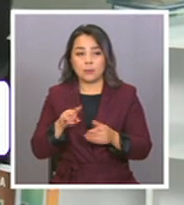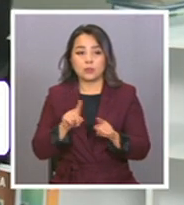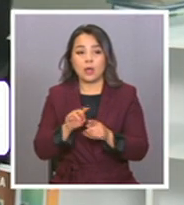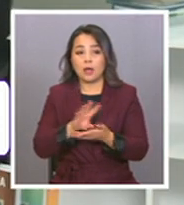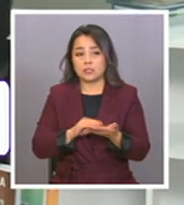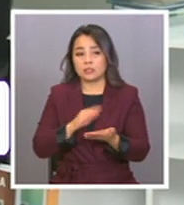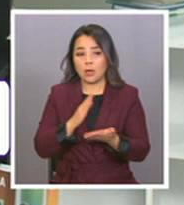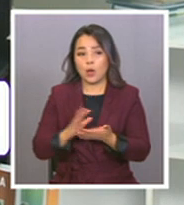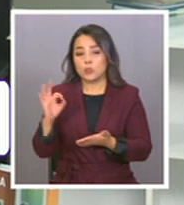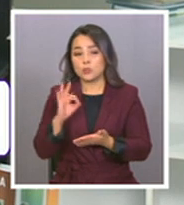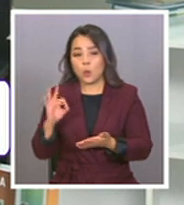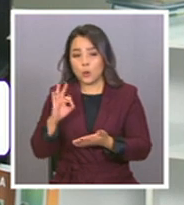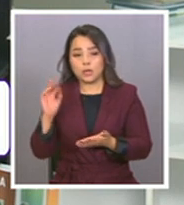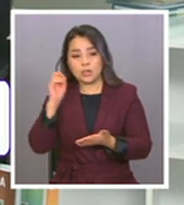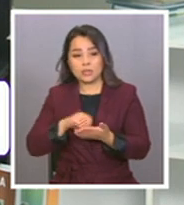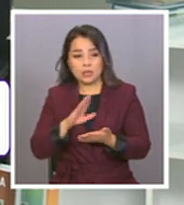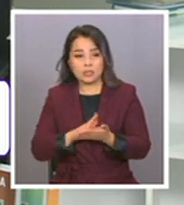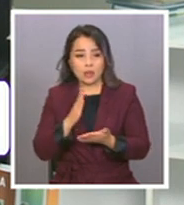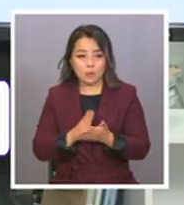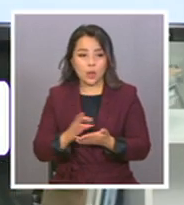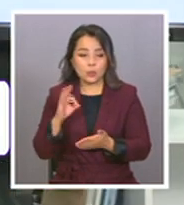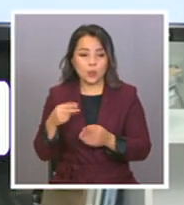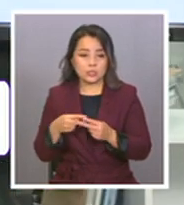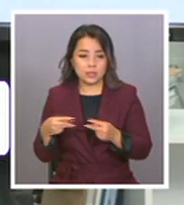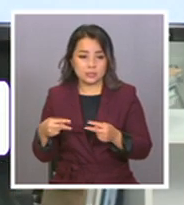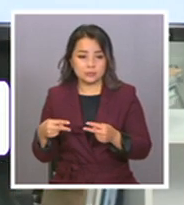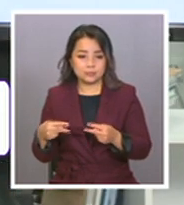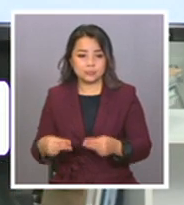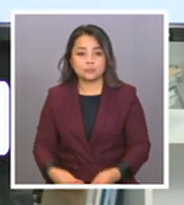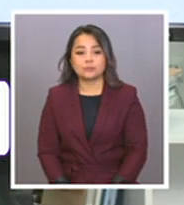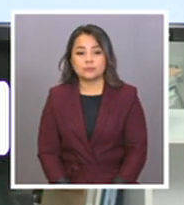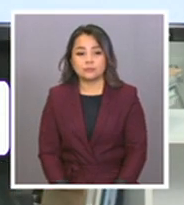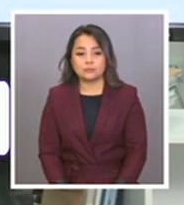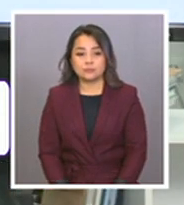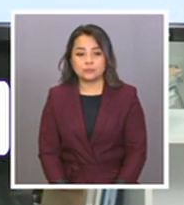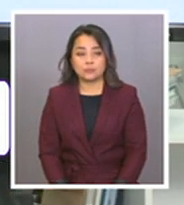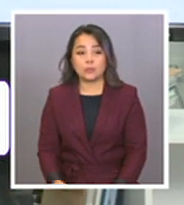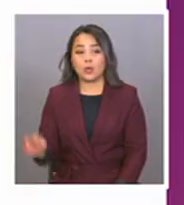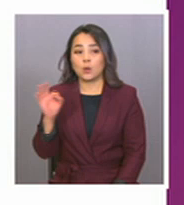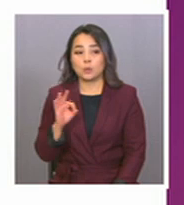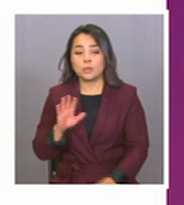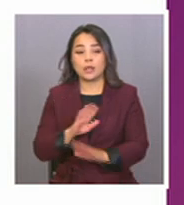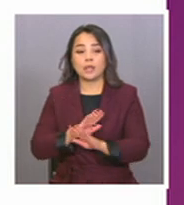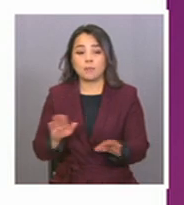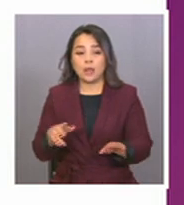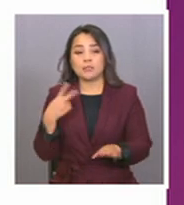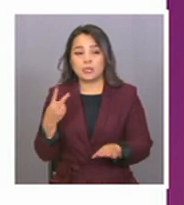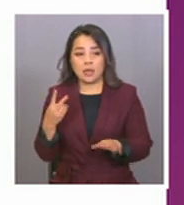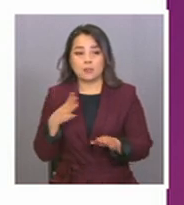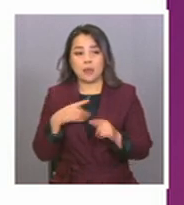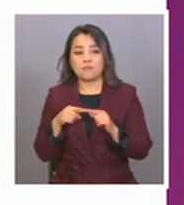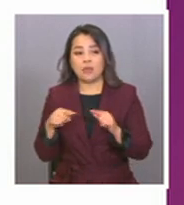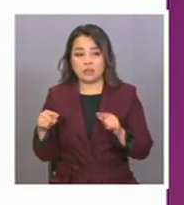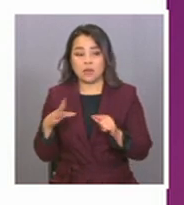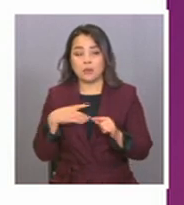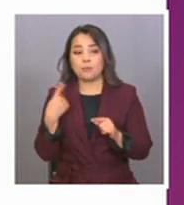вектор, ал нөлдік вектордың ұзындығы 0-ге тең. Нөлдік емес, 2 вектор бір түзудің